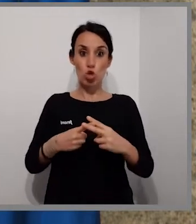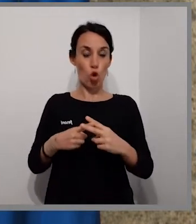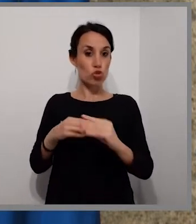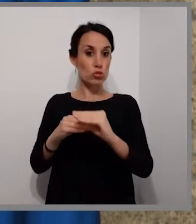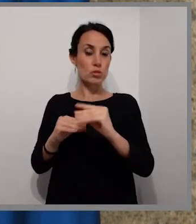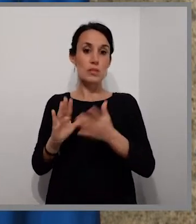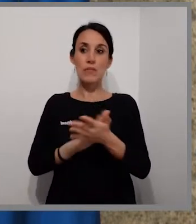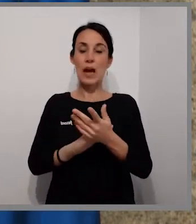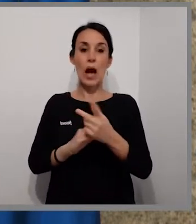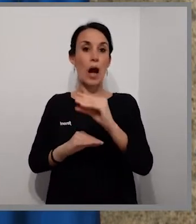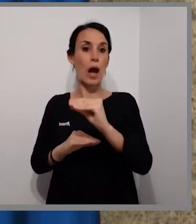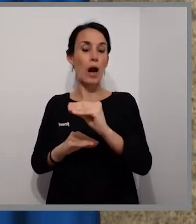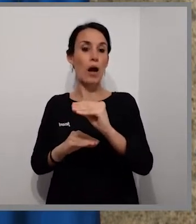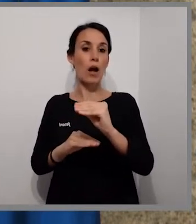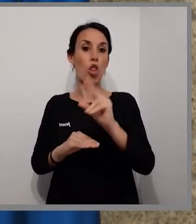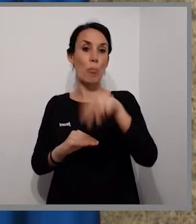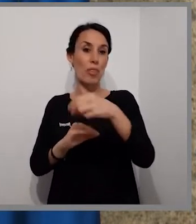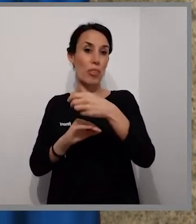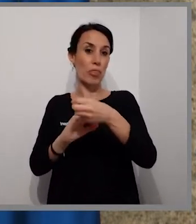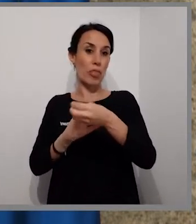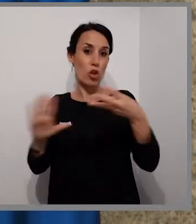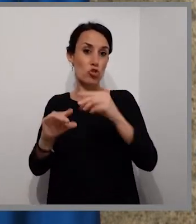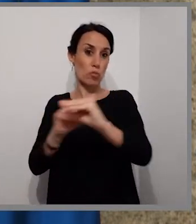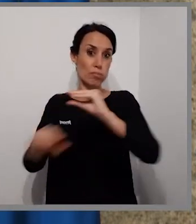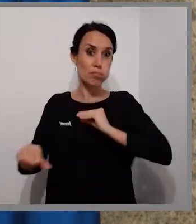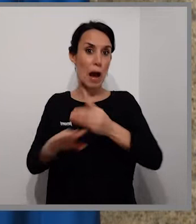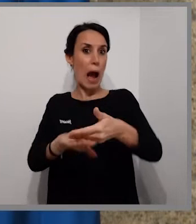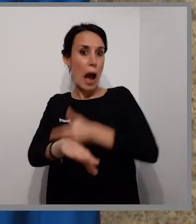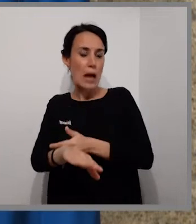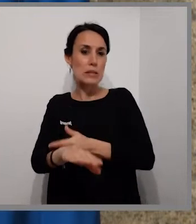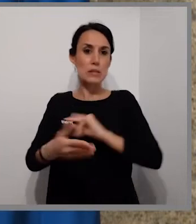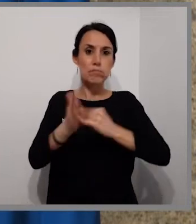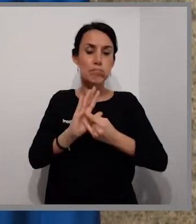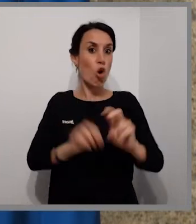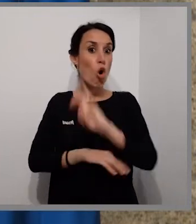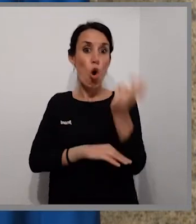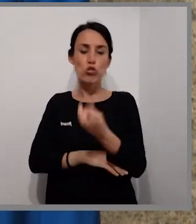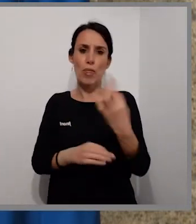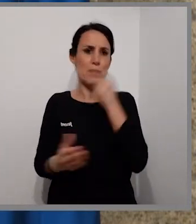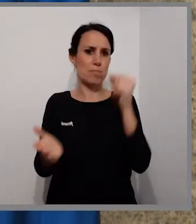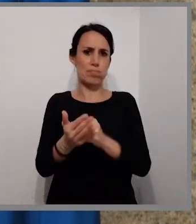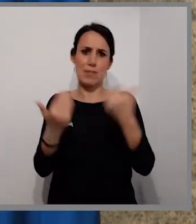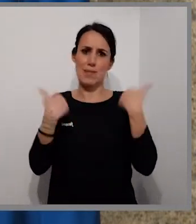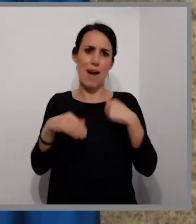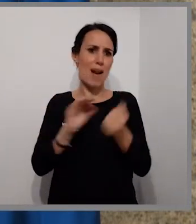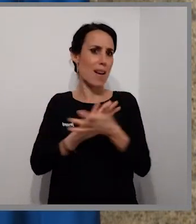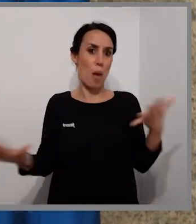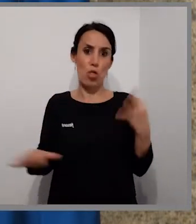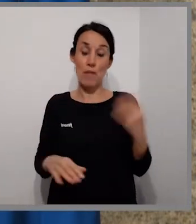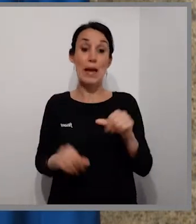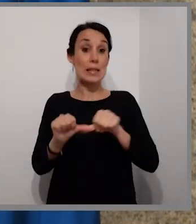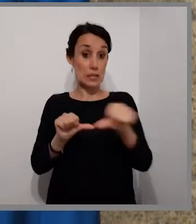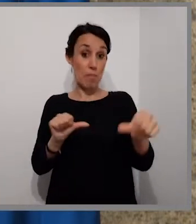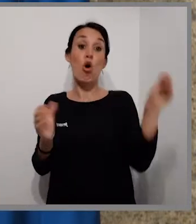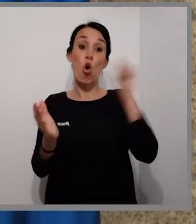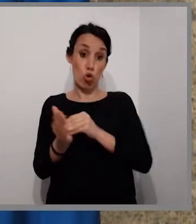d'instruments que tenim, com és l'avançament de la liquidació del 18 i altres, se puguen posar de manifest el més ràpidament possible. Esta setmana que ve hi haurà